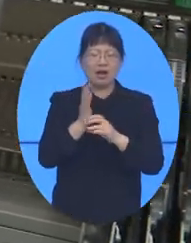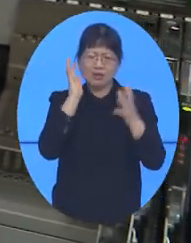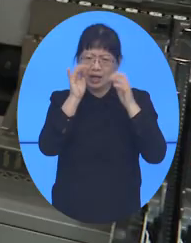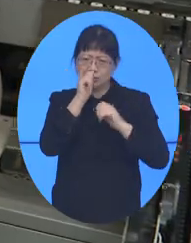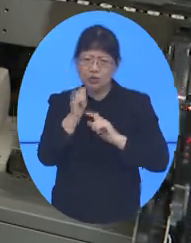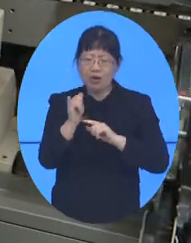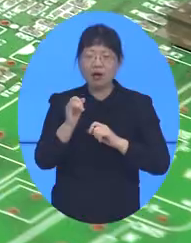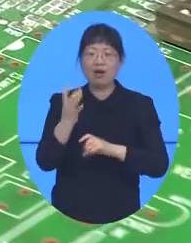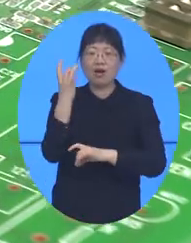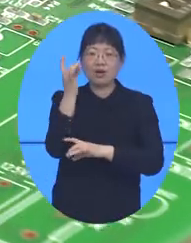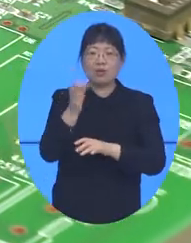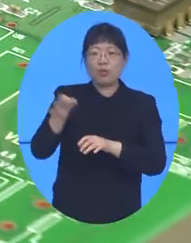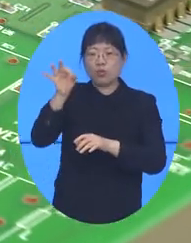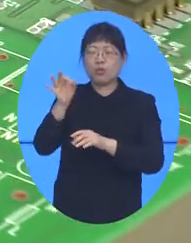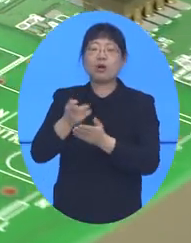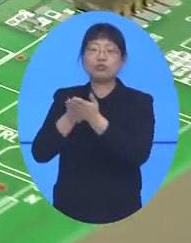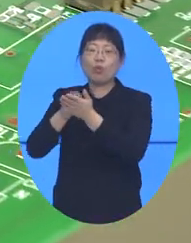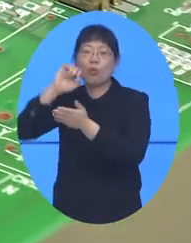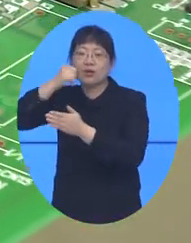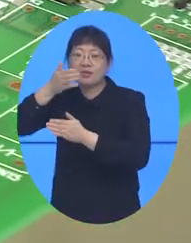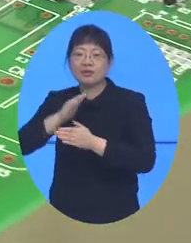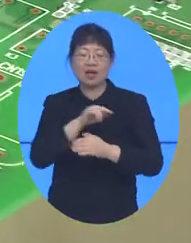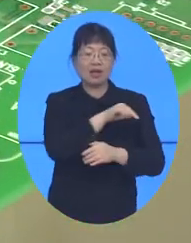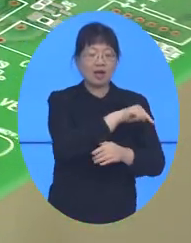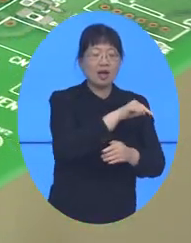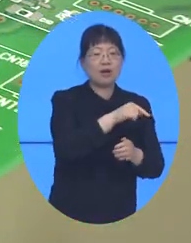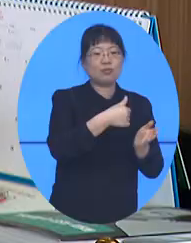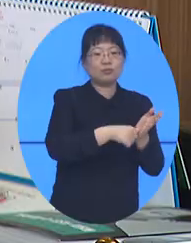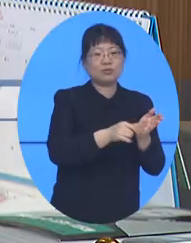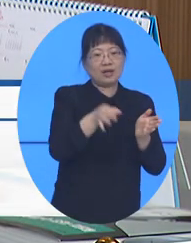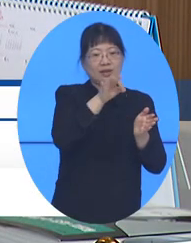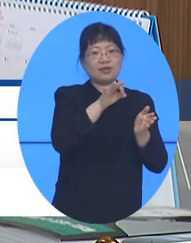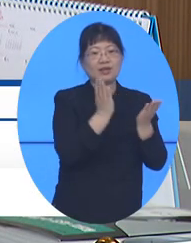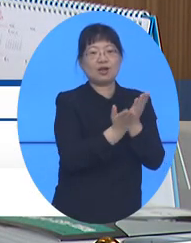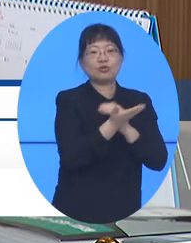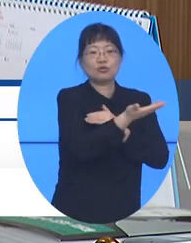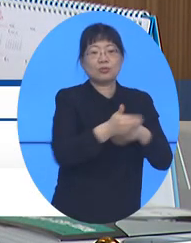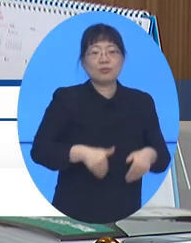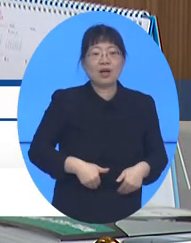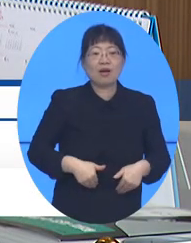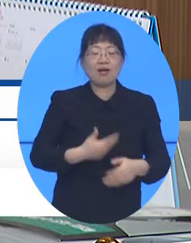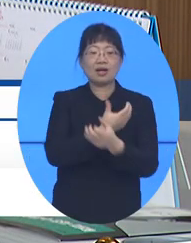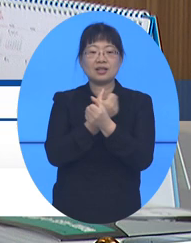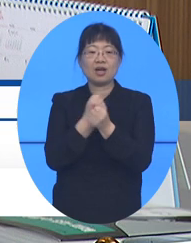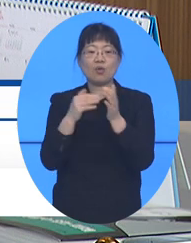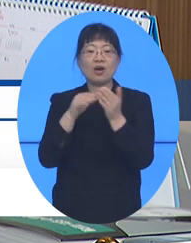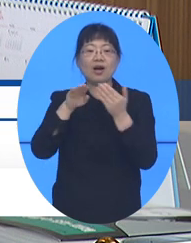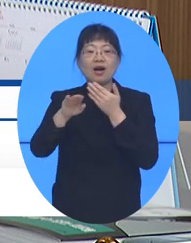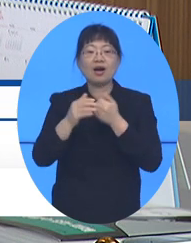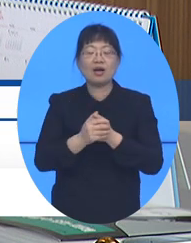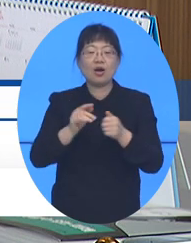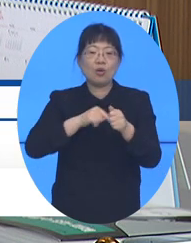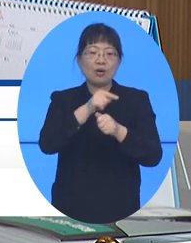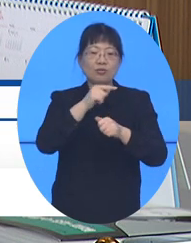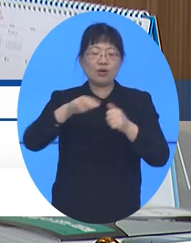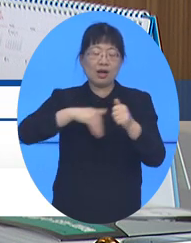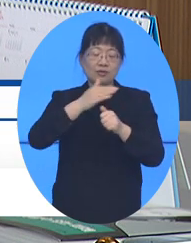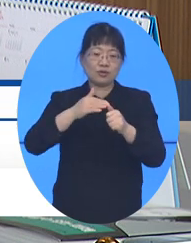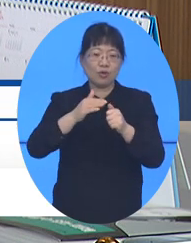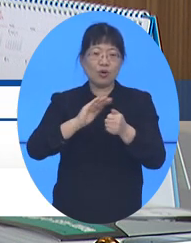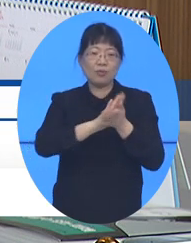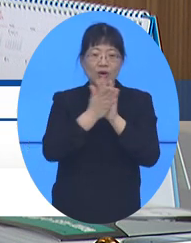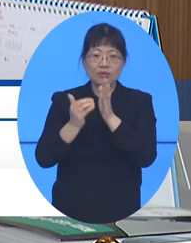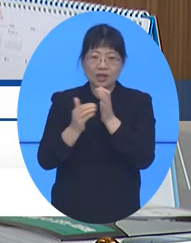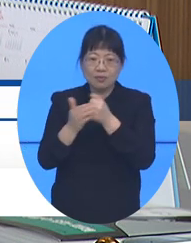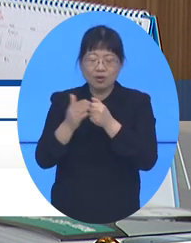하청업체에서 부품을 구매할 때는 가격을 맞춰줘야 하기 때문입니다. 계약 체결 후 외부 환경 변화로 원재료 가격이